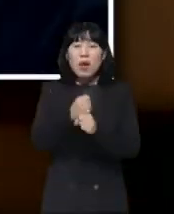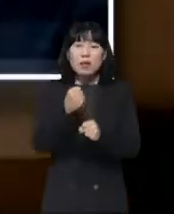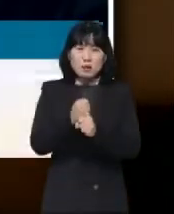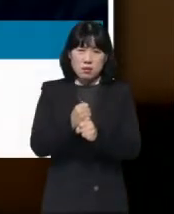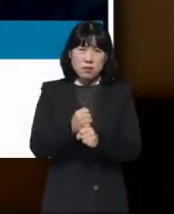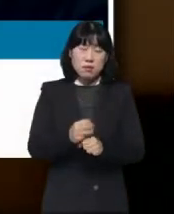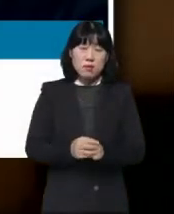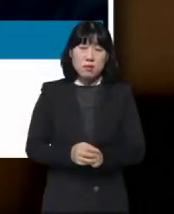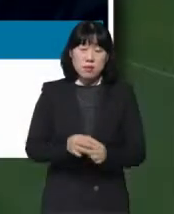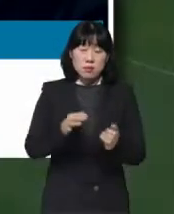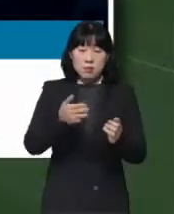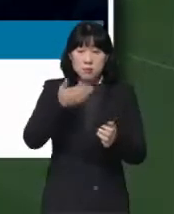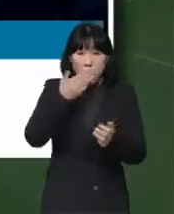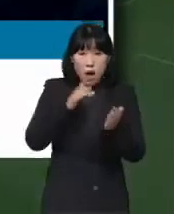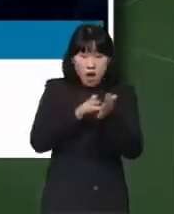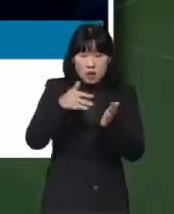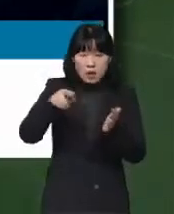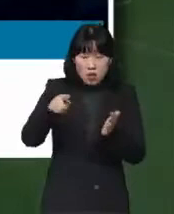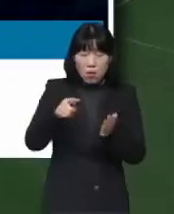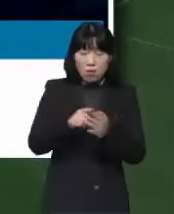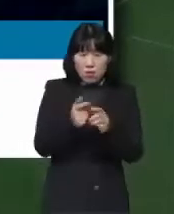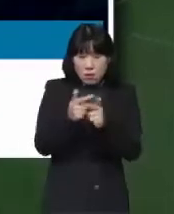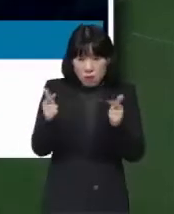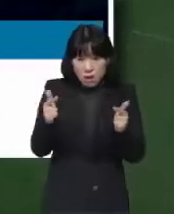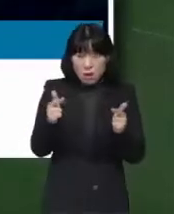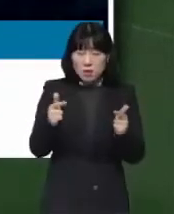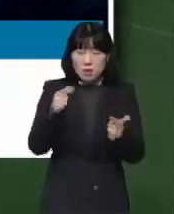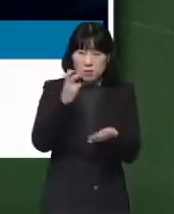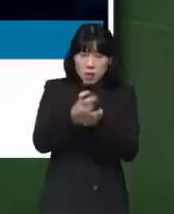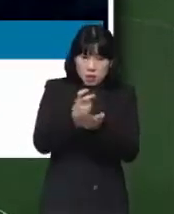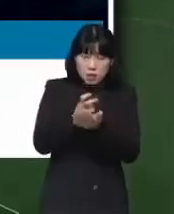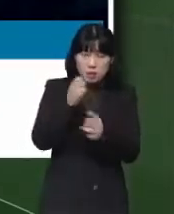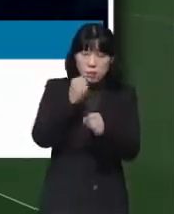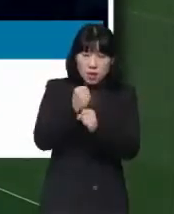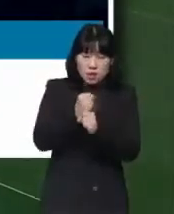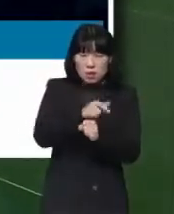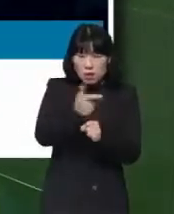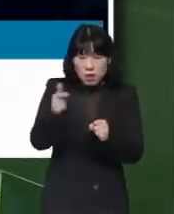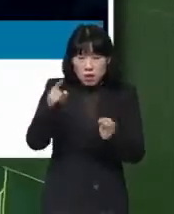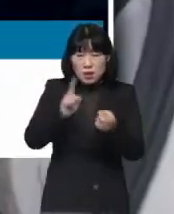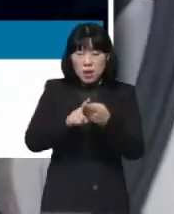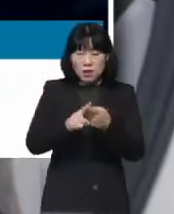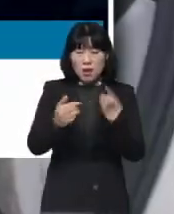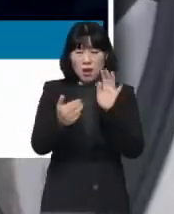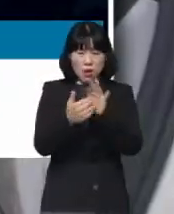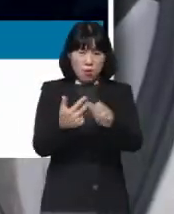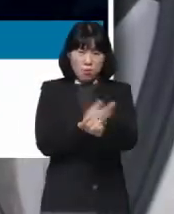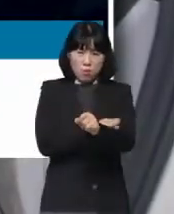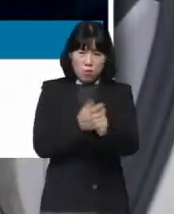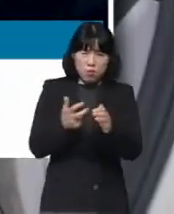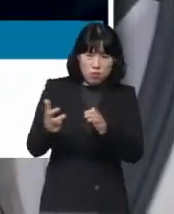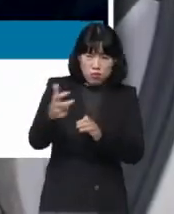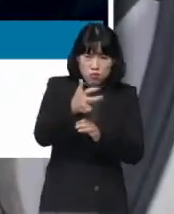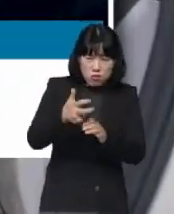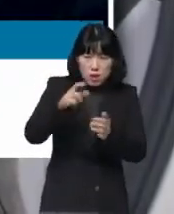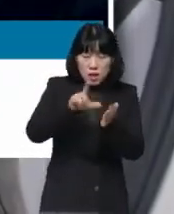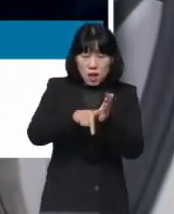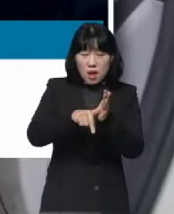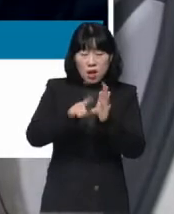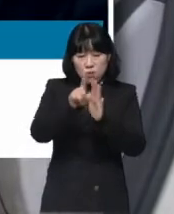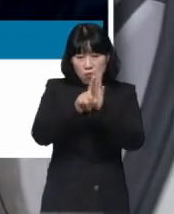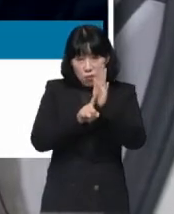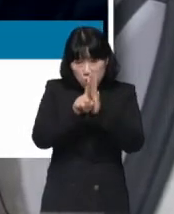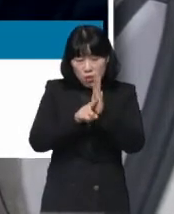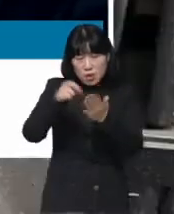식약처가 생물학적 제재 등의 제조 판매 관리 규칙에 백신 수송 중 온도 기록을